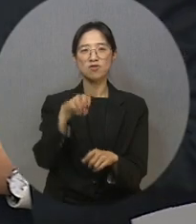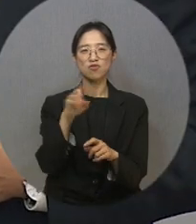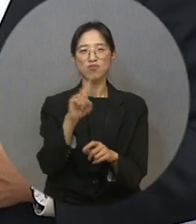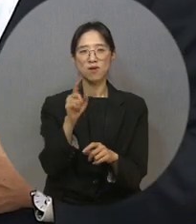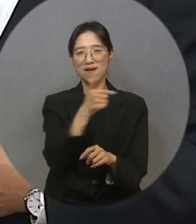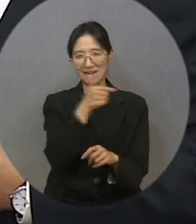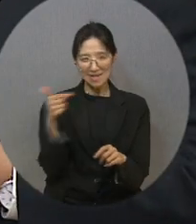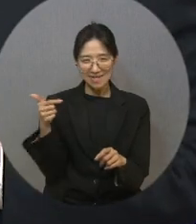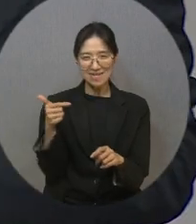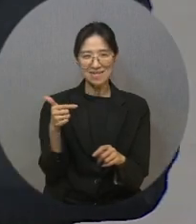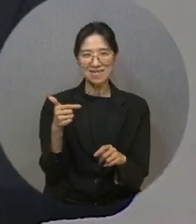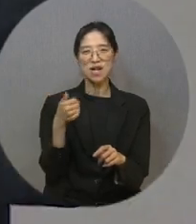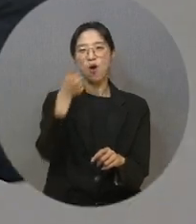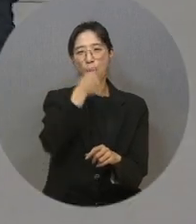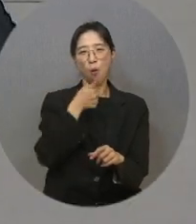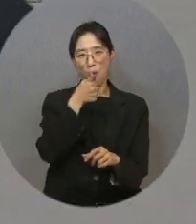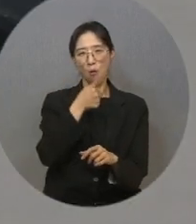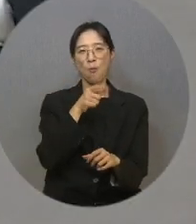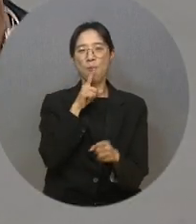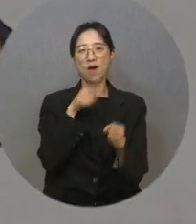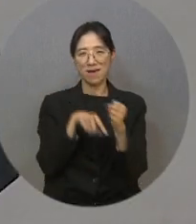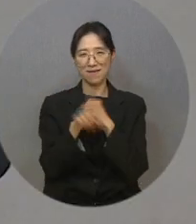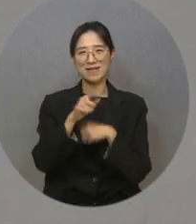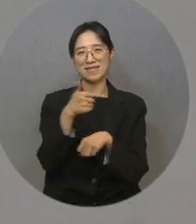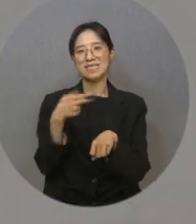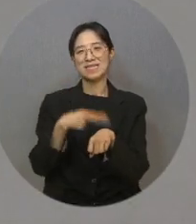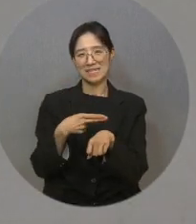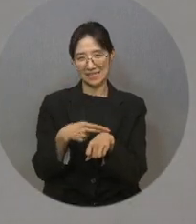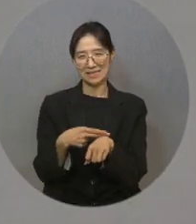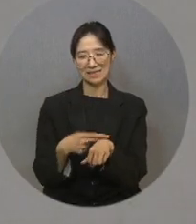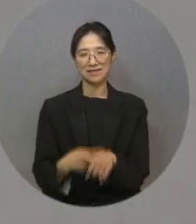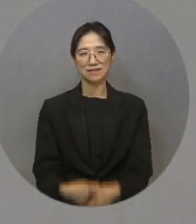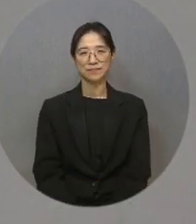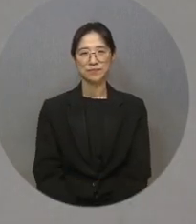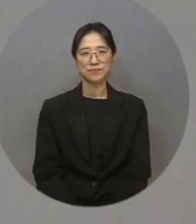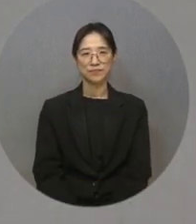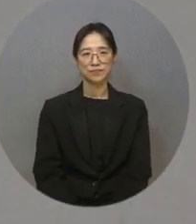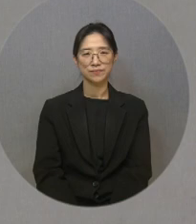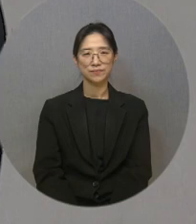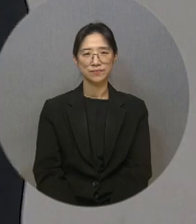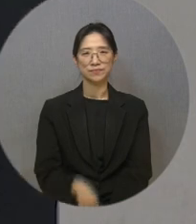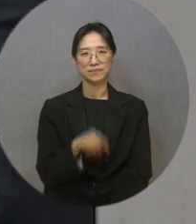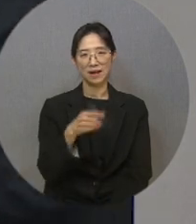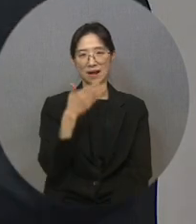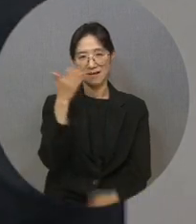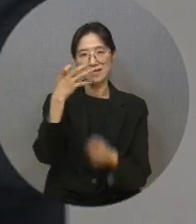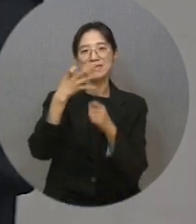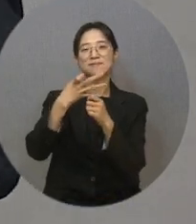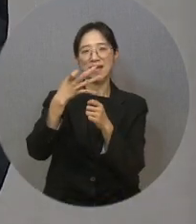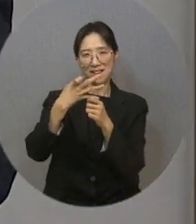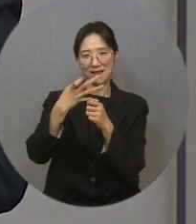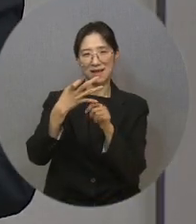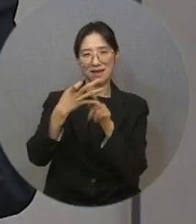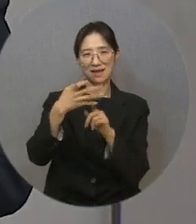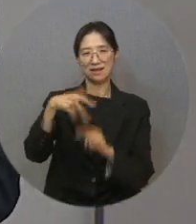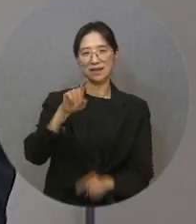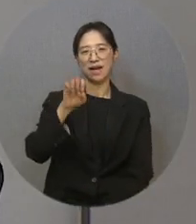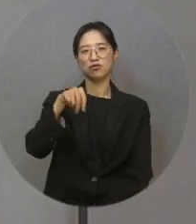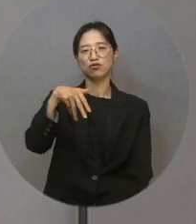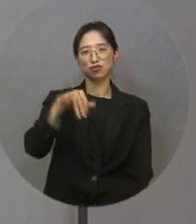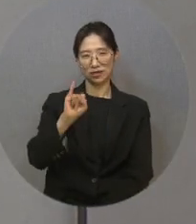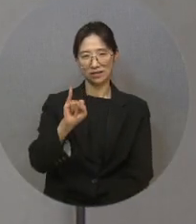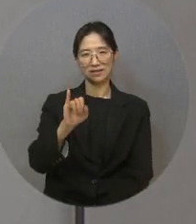크란자의 고문자에서 큰 스승이라는 뜻입니다. 그래서 환웅 할아버지 14대 자우지